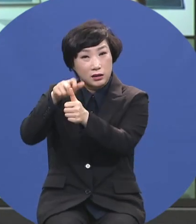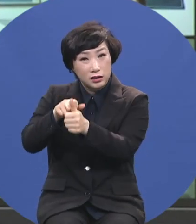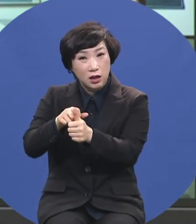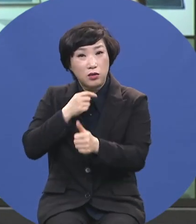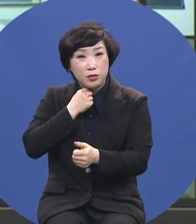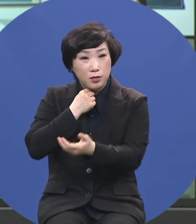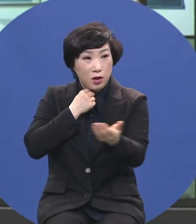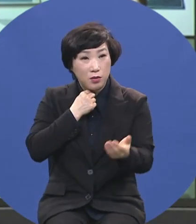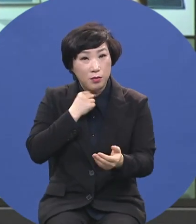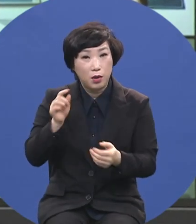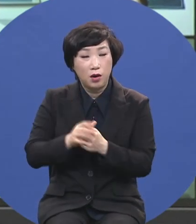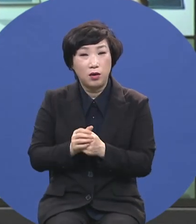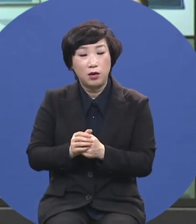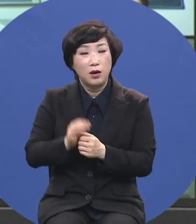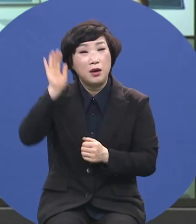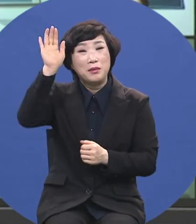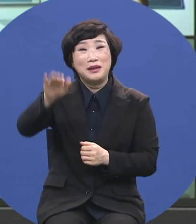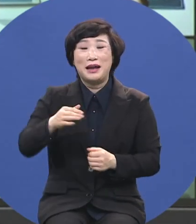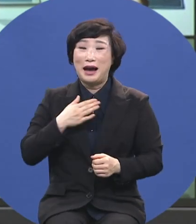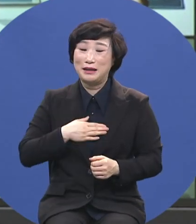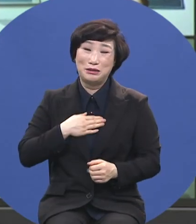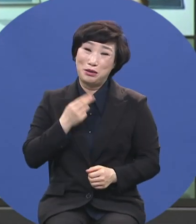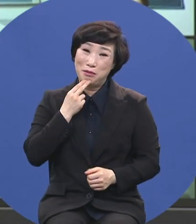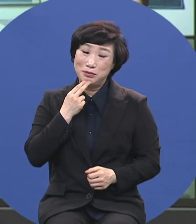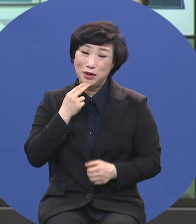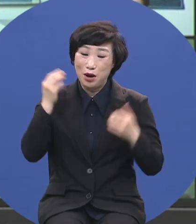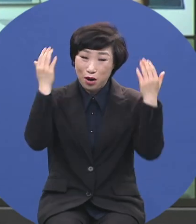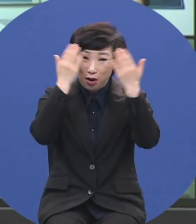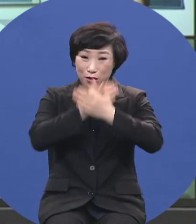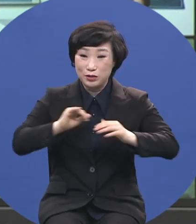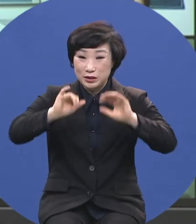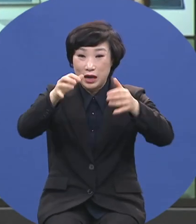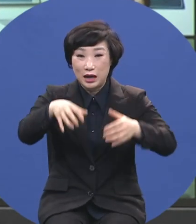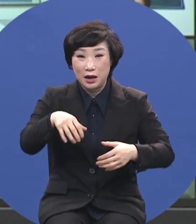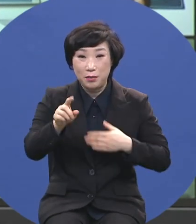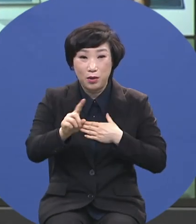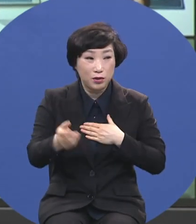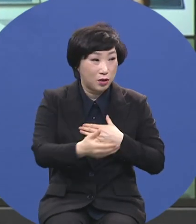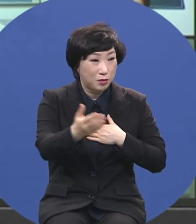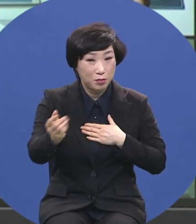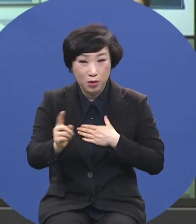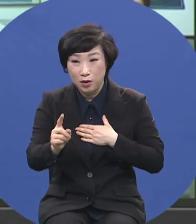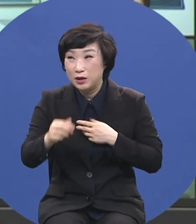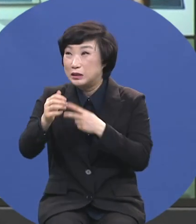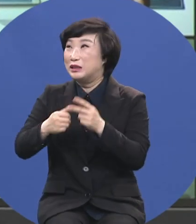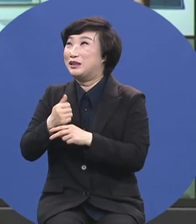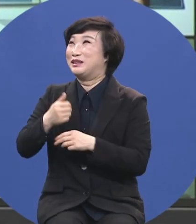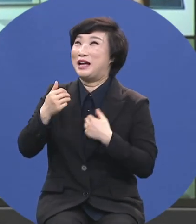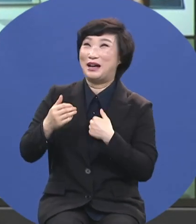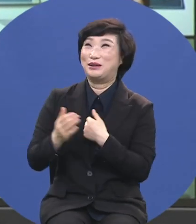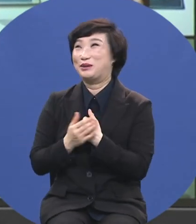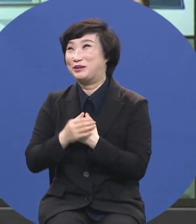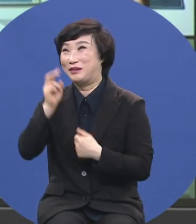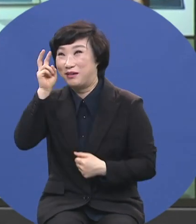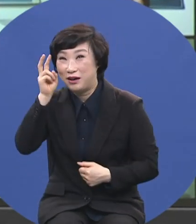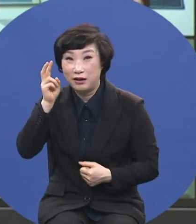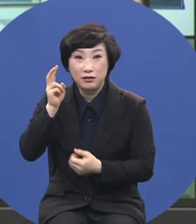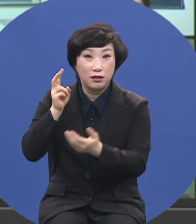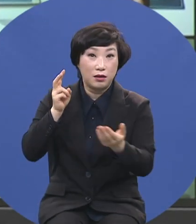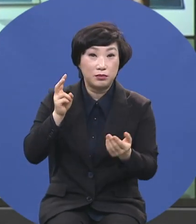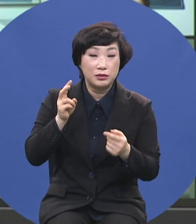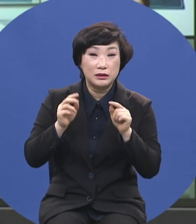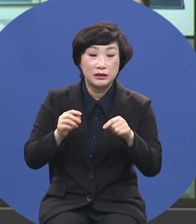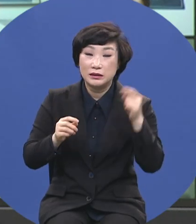보려고는 내일을 알지 못한 암흑 세계 속에서 무엇인가가 신이 있다면 나를 돕겠지